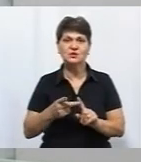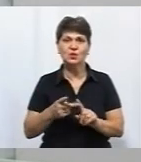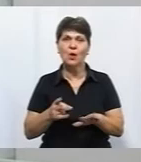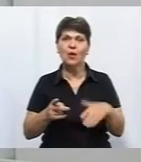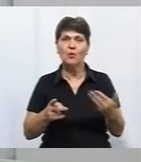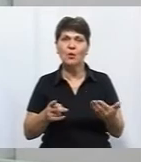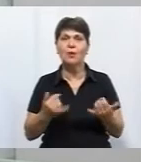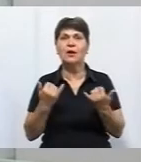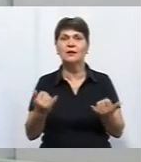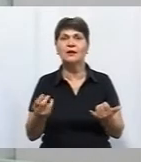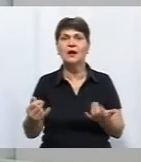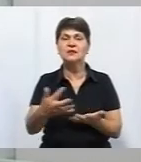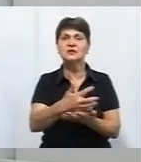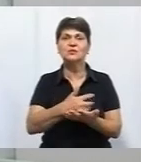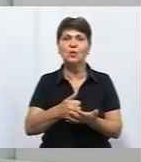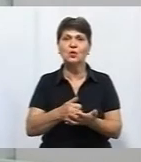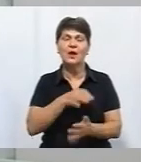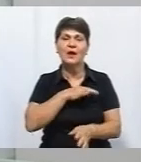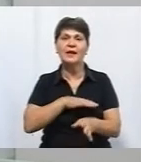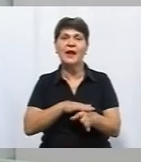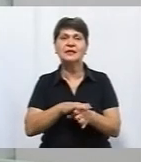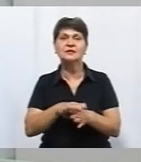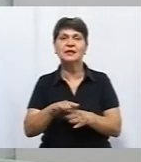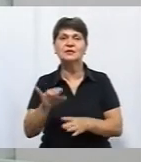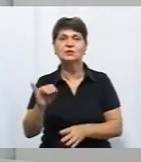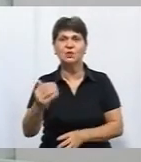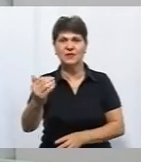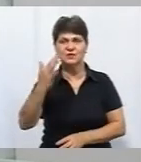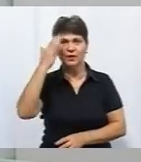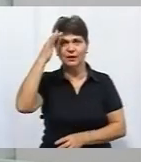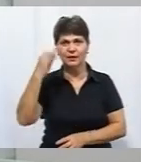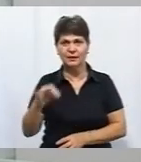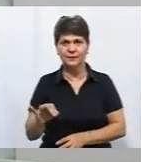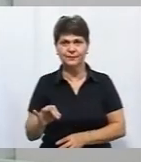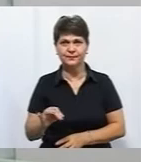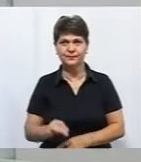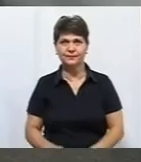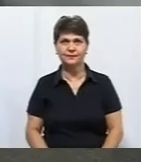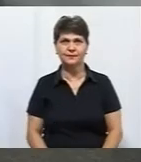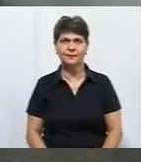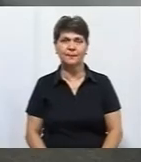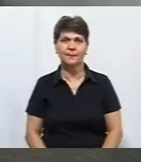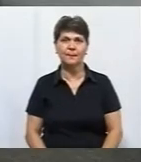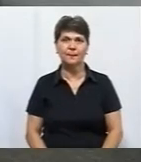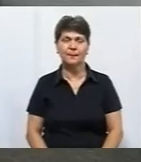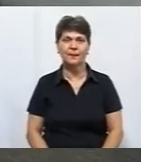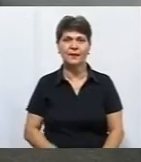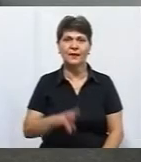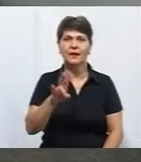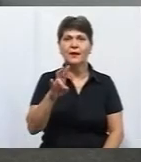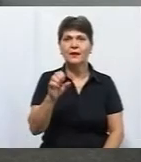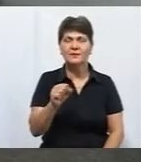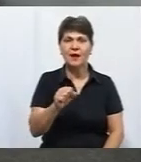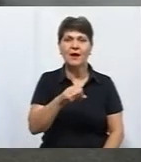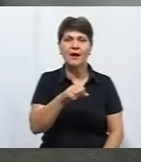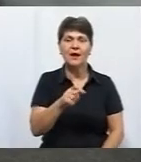для збору коштів на реалізацію ваших ідей? Самі поїлочки, на рахунок них